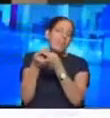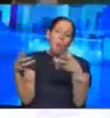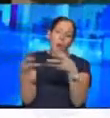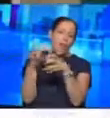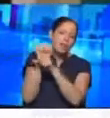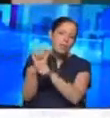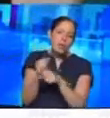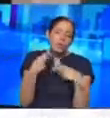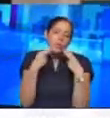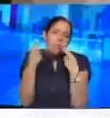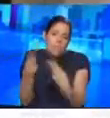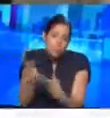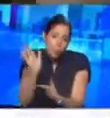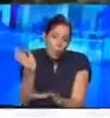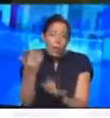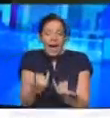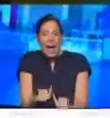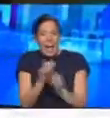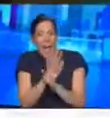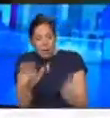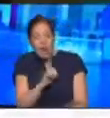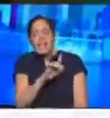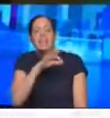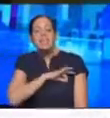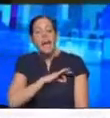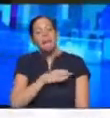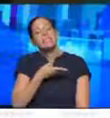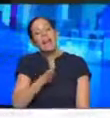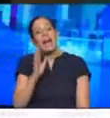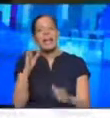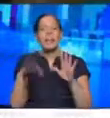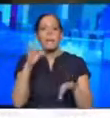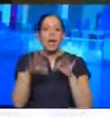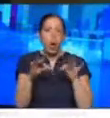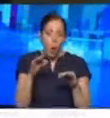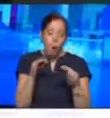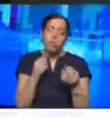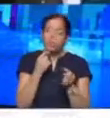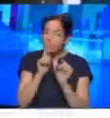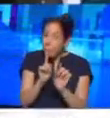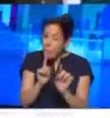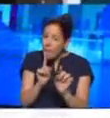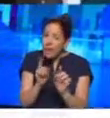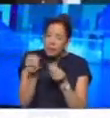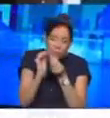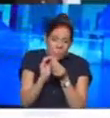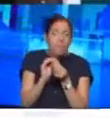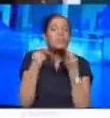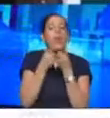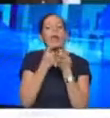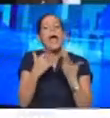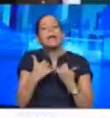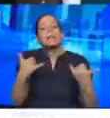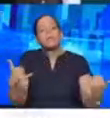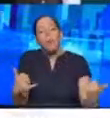שיפטרו כרגע לאף אחד, כולל לכחלון, אין אינטרס ללכת לבחירות. אני שם פה כוכבית, תלוי מאוד איך יתפתחו